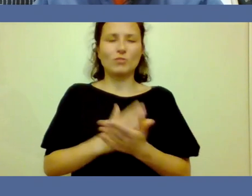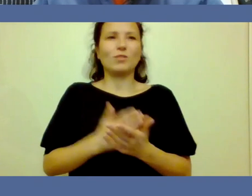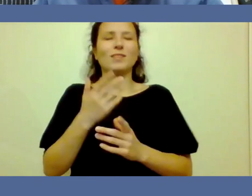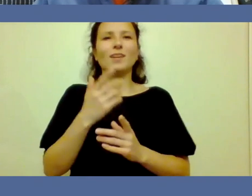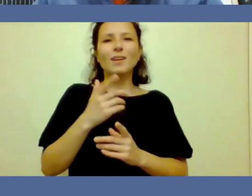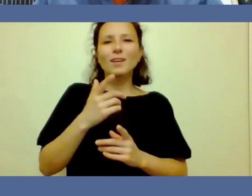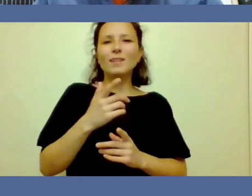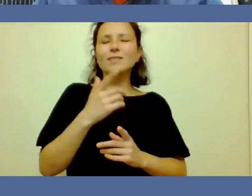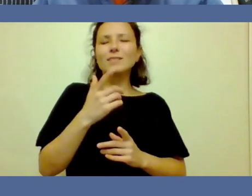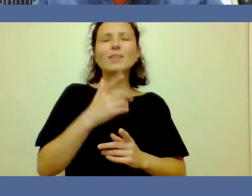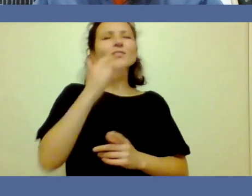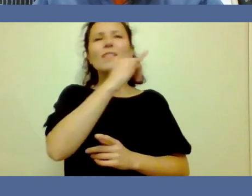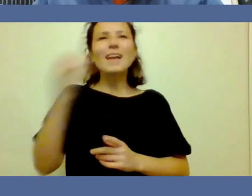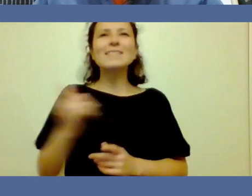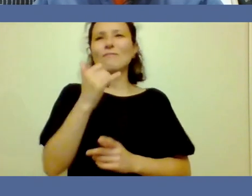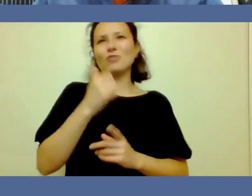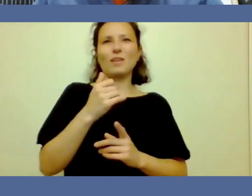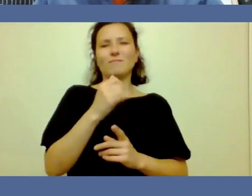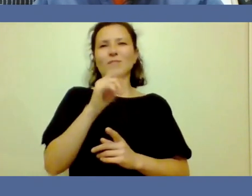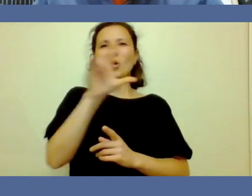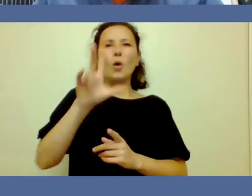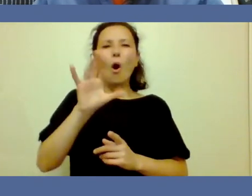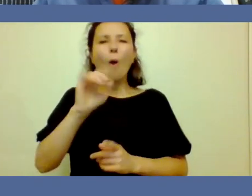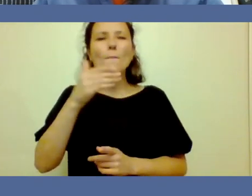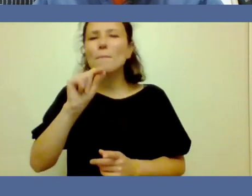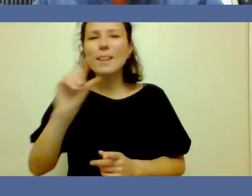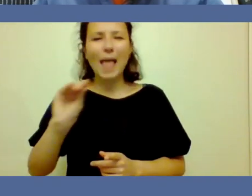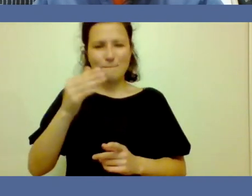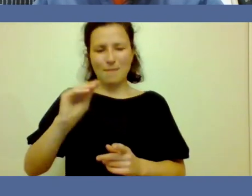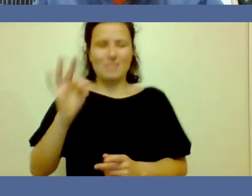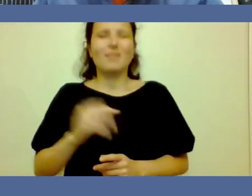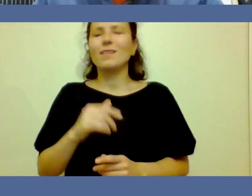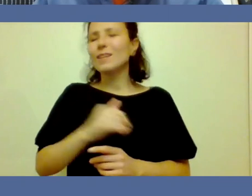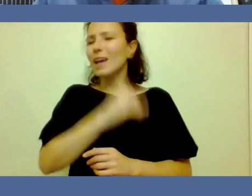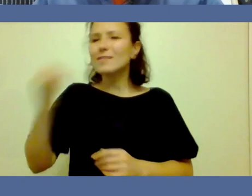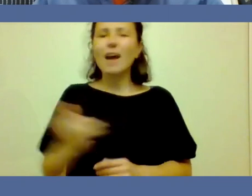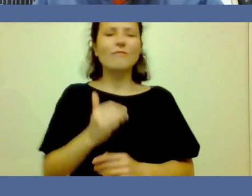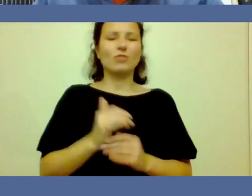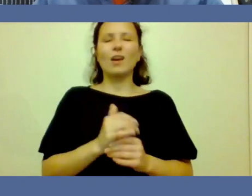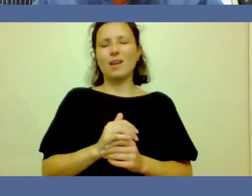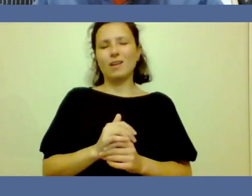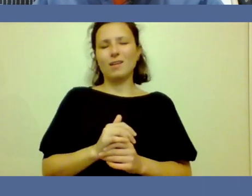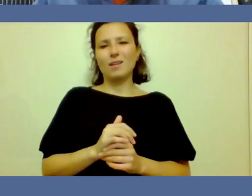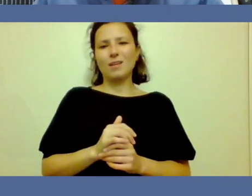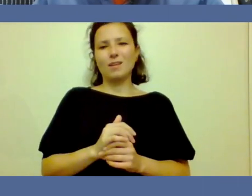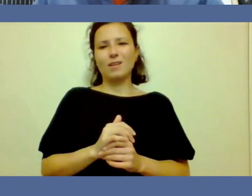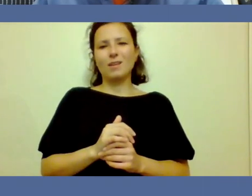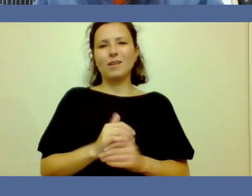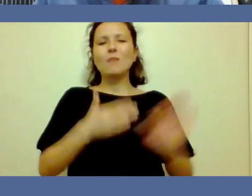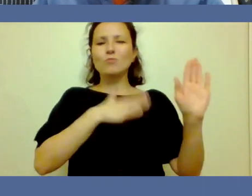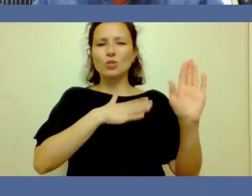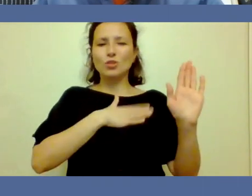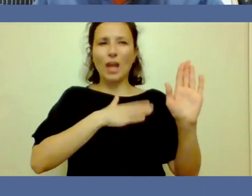jest na zawsze. Ja za każdym razem przyrzekam to panu i państwu. Za każdym razem nie wiem, czy ja następną